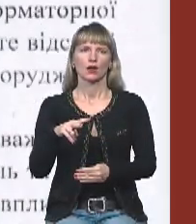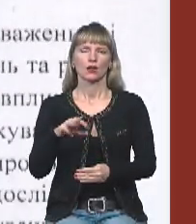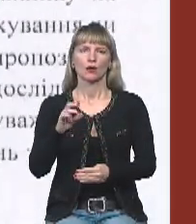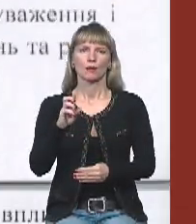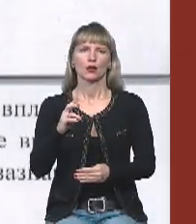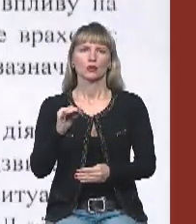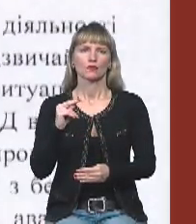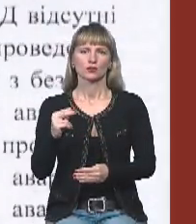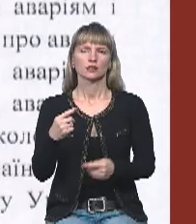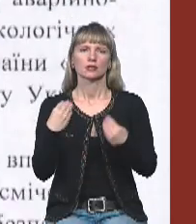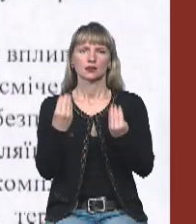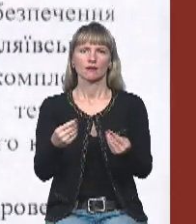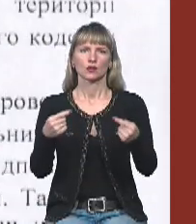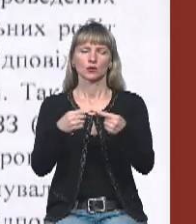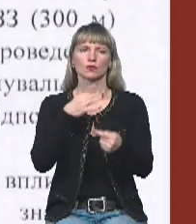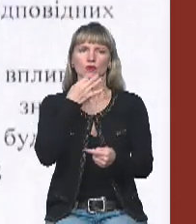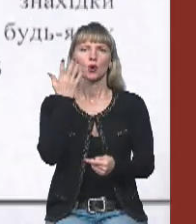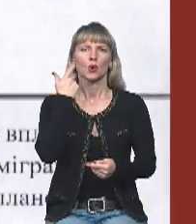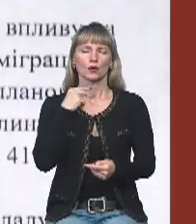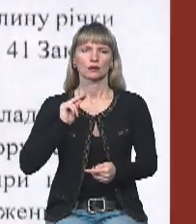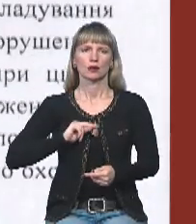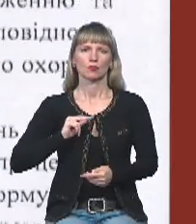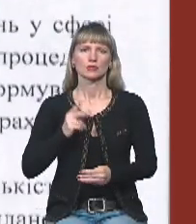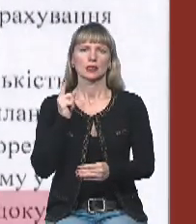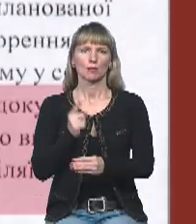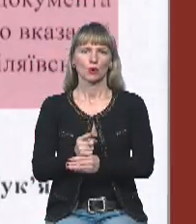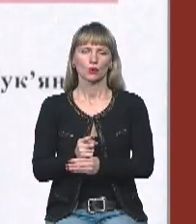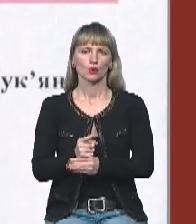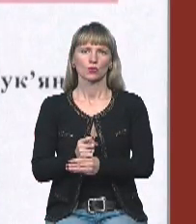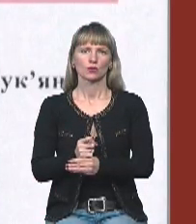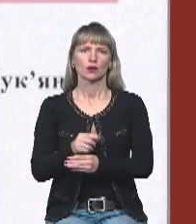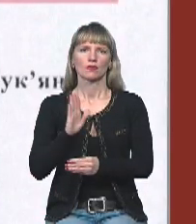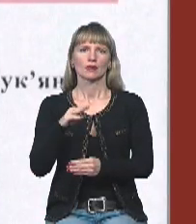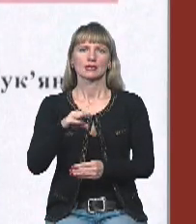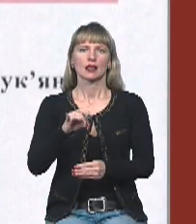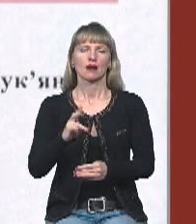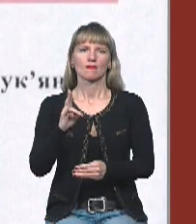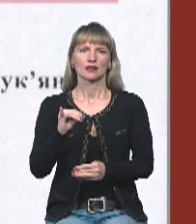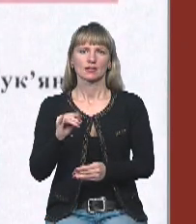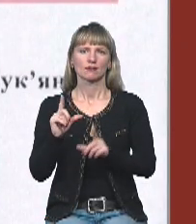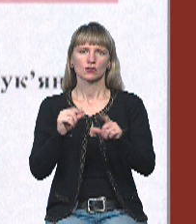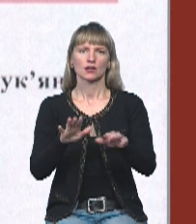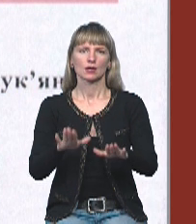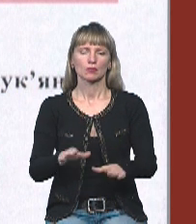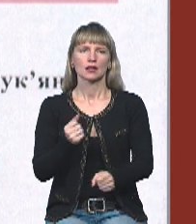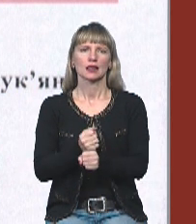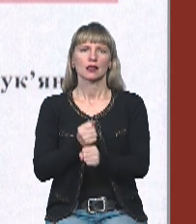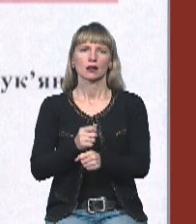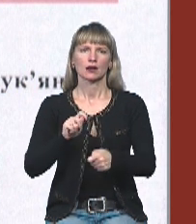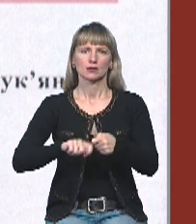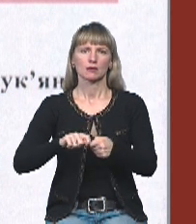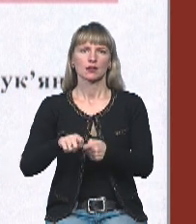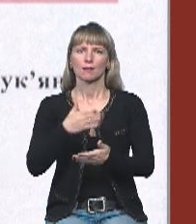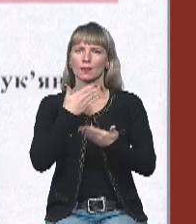таку вичерпну і чітку відповідь, що коли діяла заборона, в травні виїжджали на місце, робили інспекцію, там не